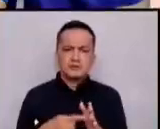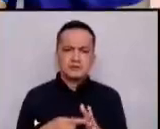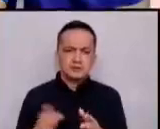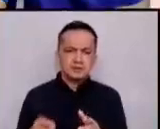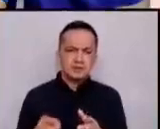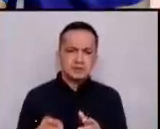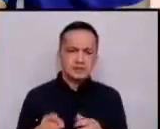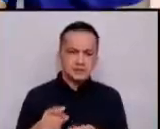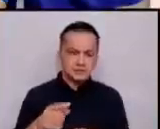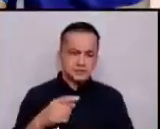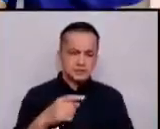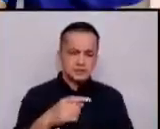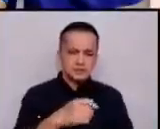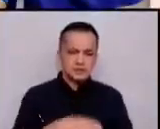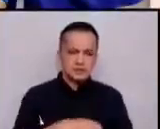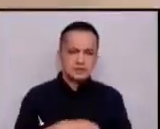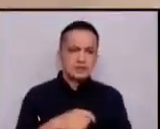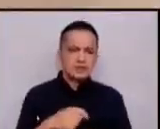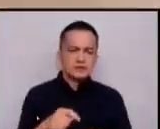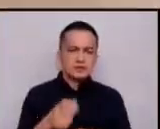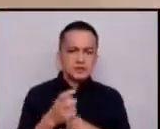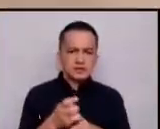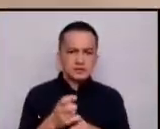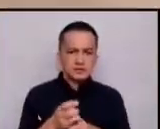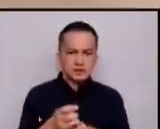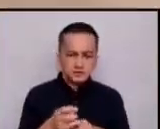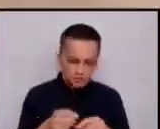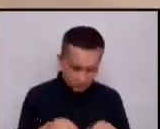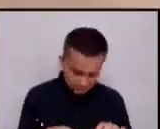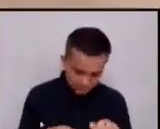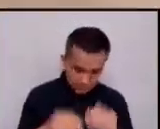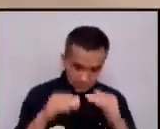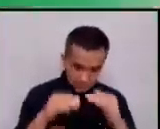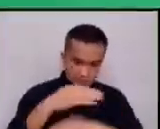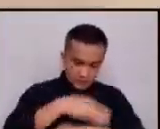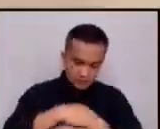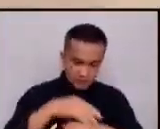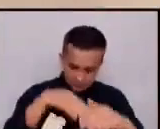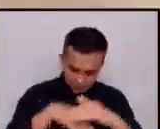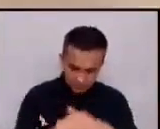hirap akong lumusot sa ilalim ng lamesa. Eh, ang ginawa ko,